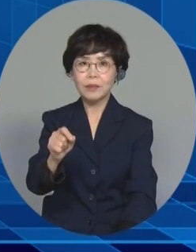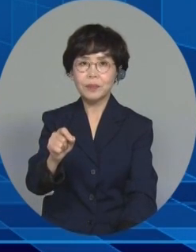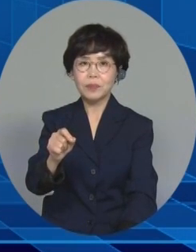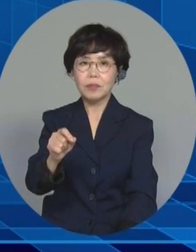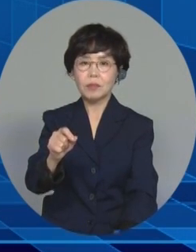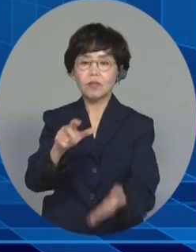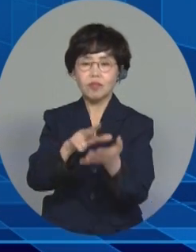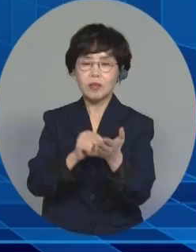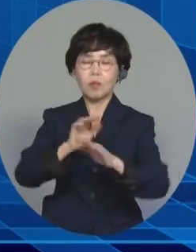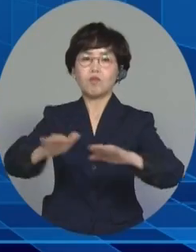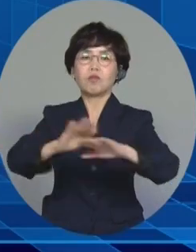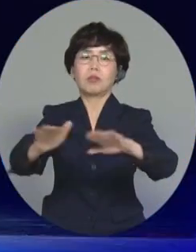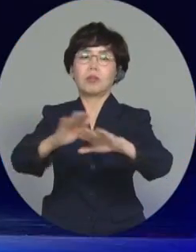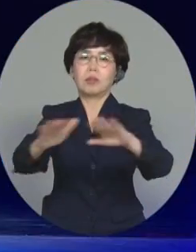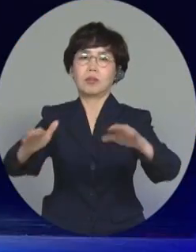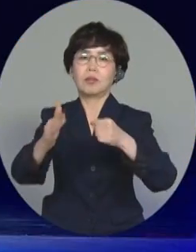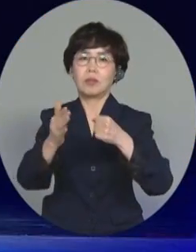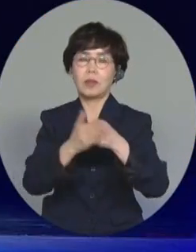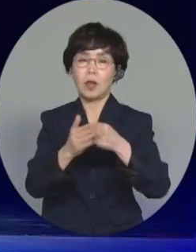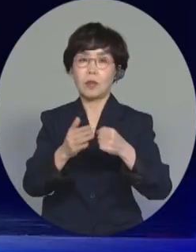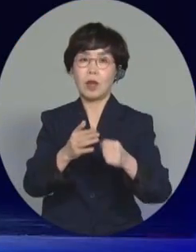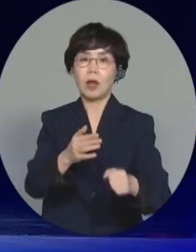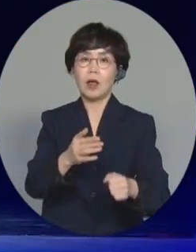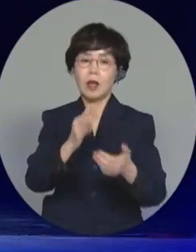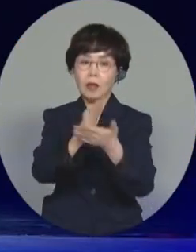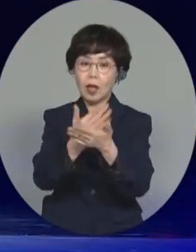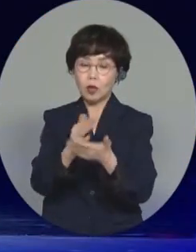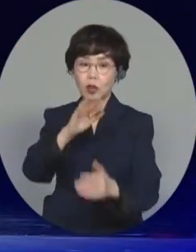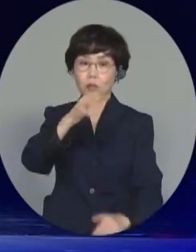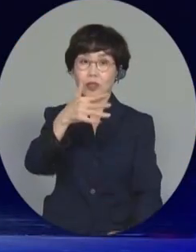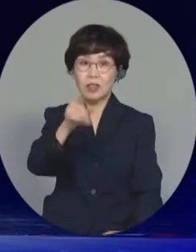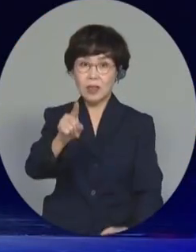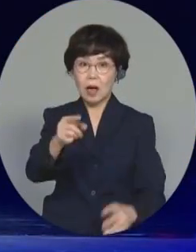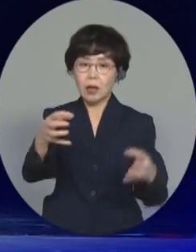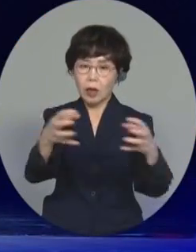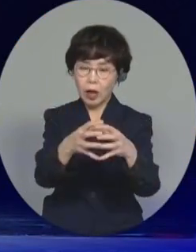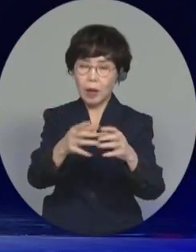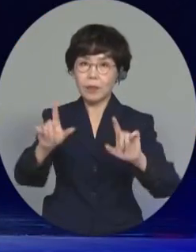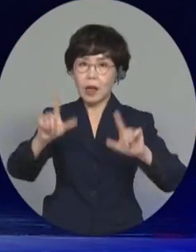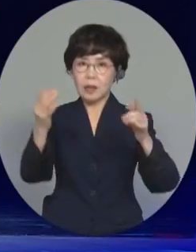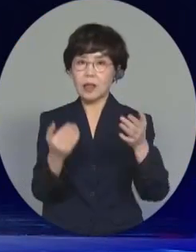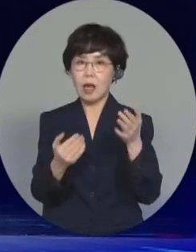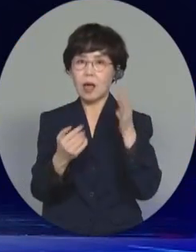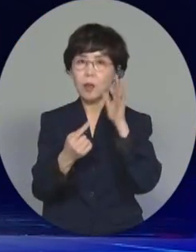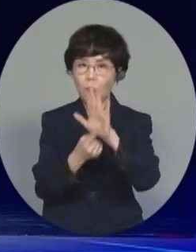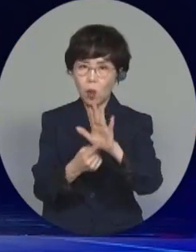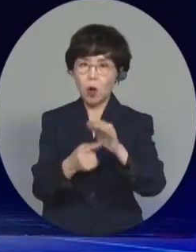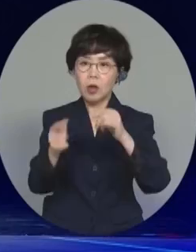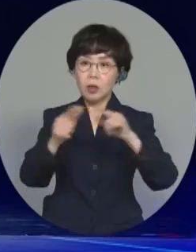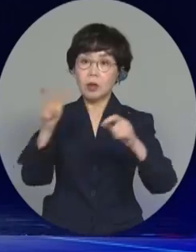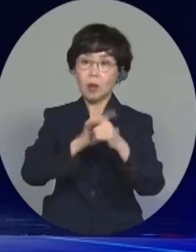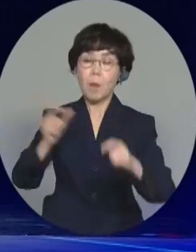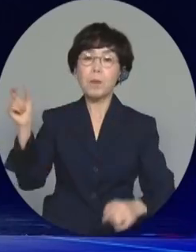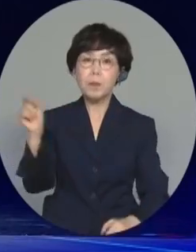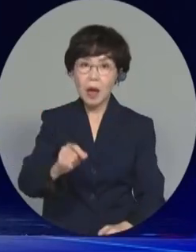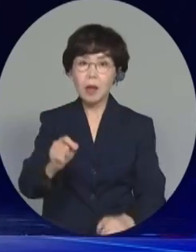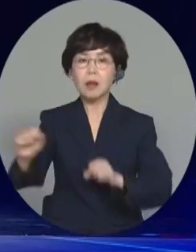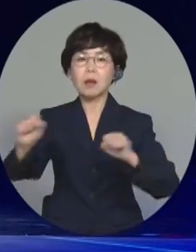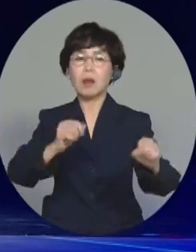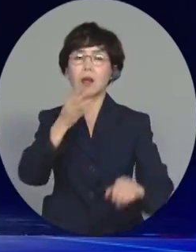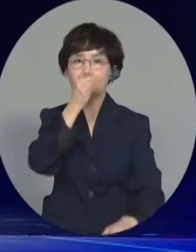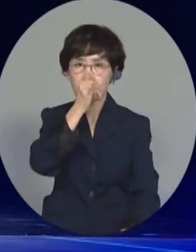과제를 수행합니다. 그래서 분자의 결합이라든지 날씨 예측 모든 것을 더 빨리 수행할 수